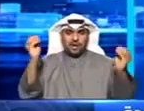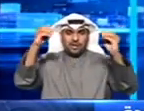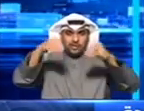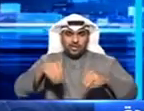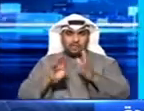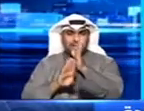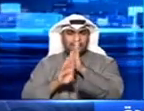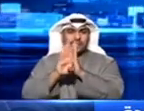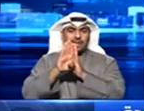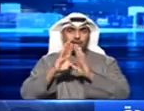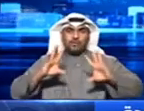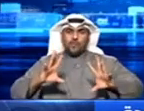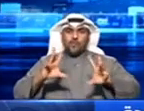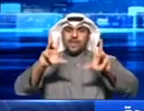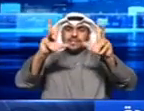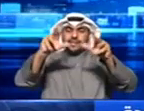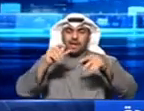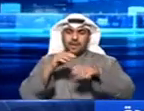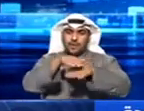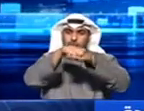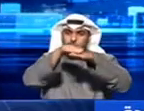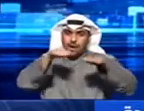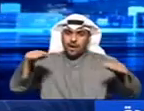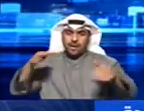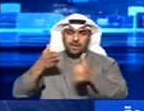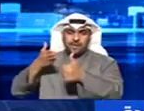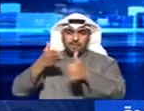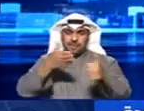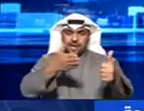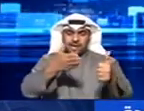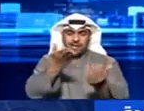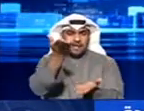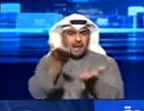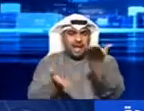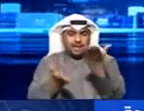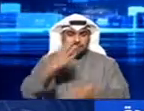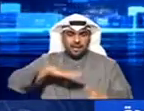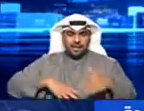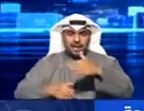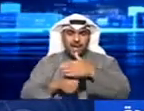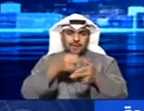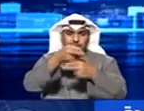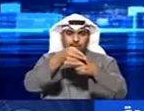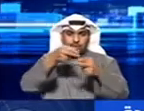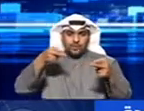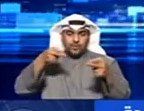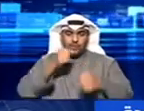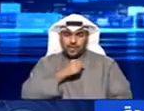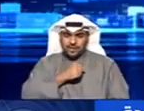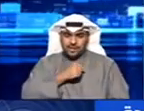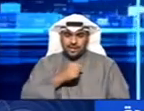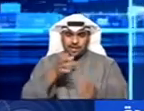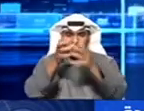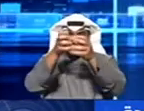التقدم والازدهار والرخاء تحت ظل القيادة الحكيمة لحضرة صاحب السمو أمير البلاد الشيخ